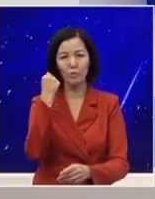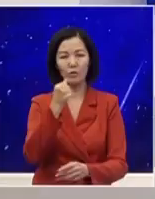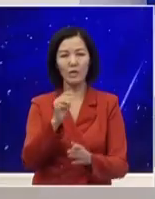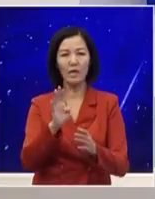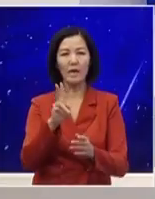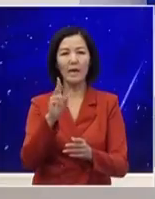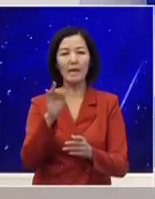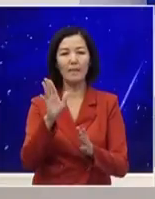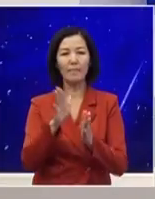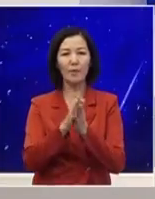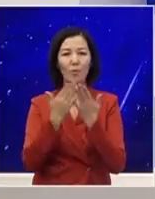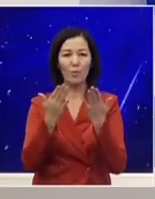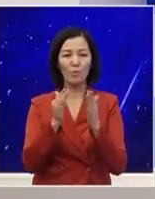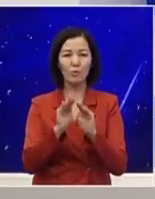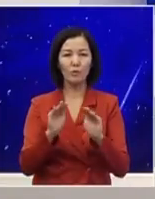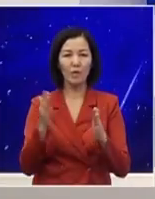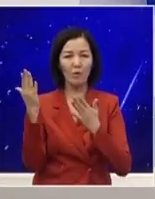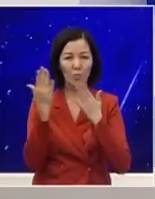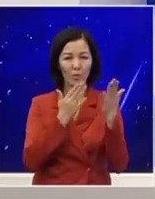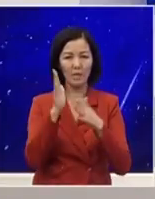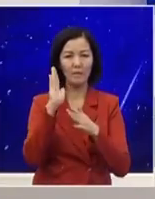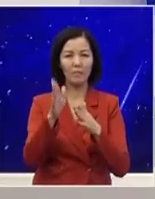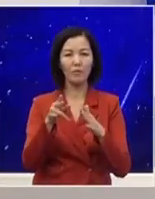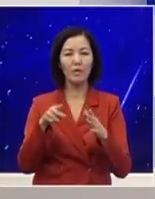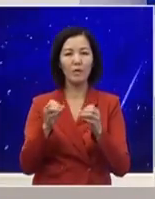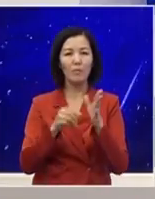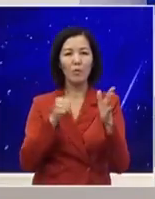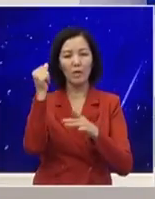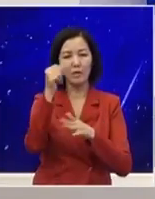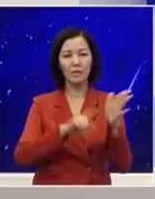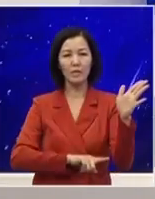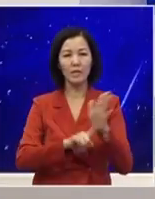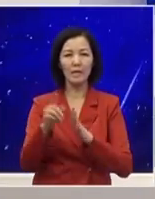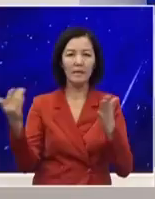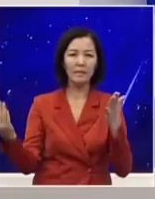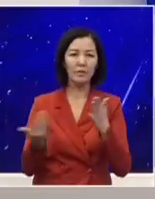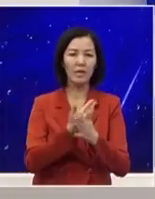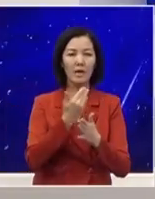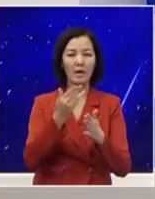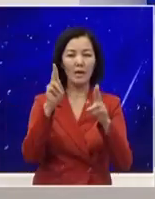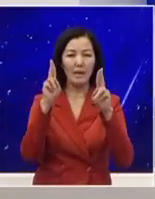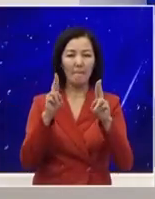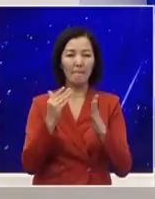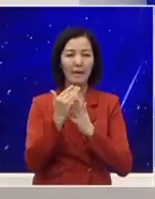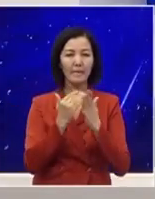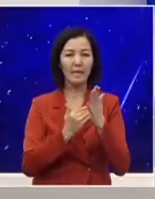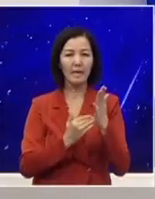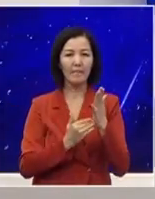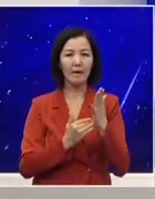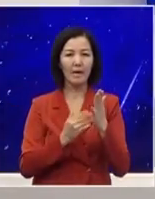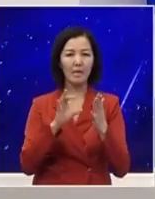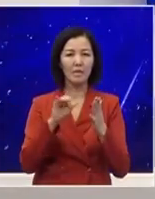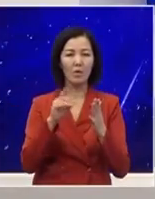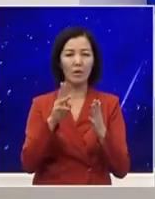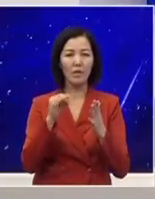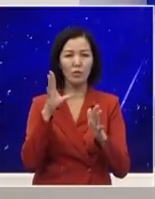Әліппе оқушымен қайта қауышады. Естеріңізге сала кетейік, 2016 жылдан бастап жаңартылған оқу жүйесіне сай сауат ашу оқулығы